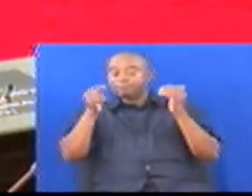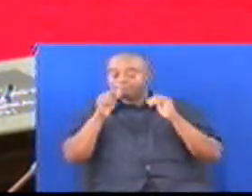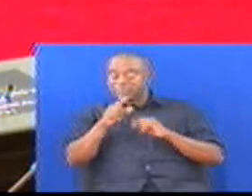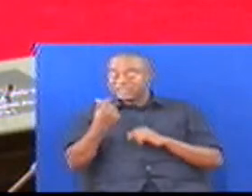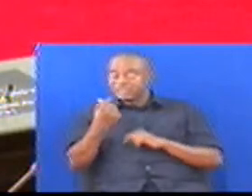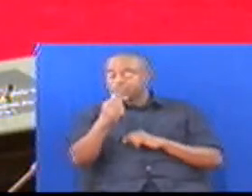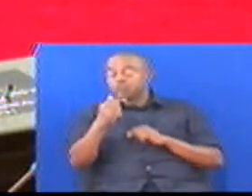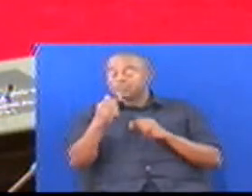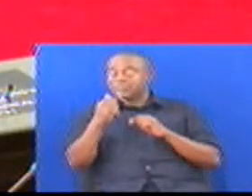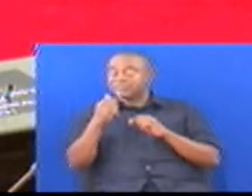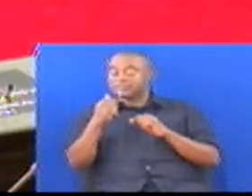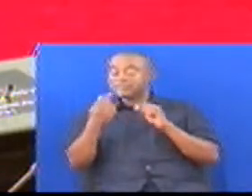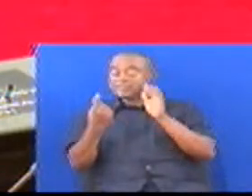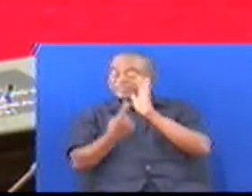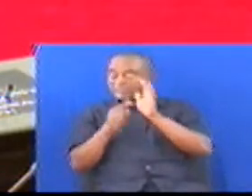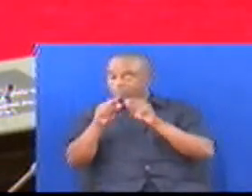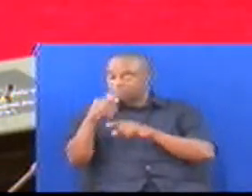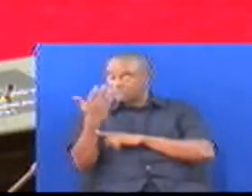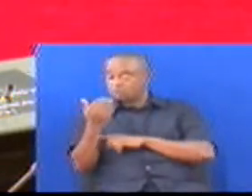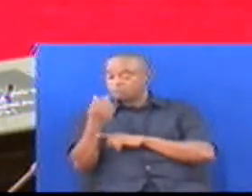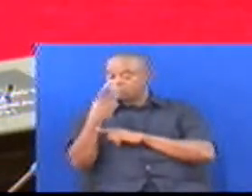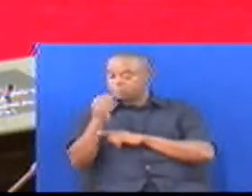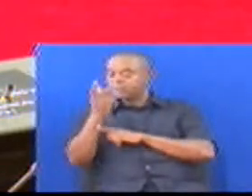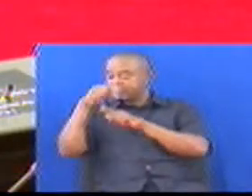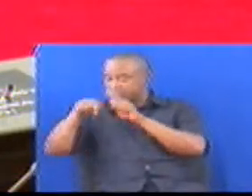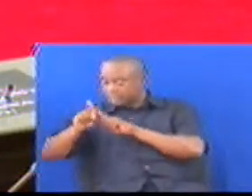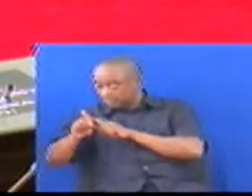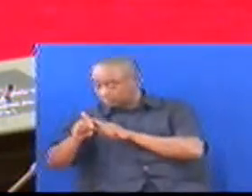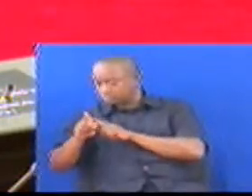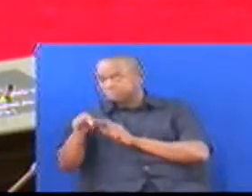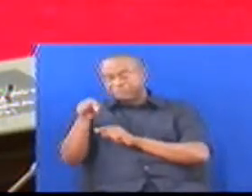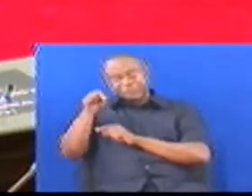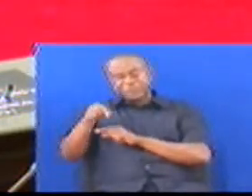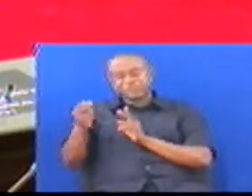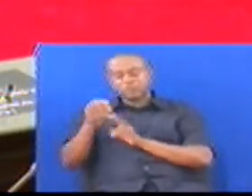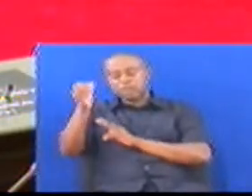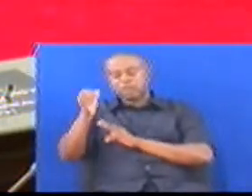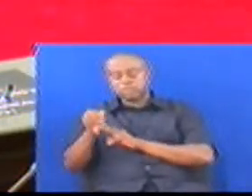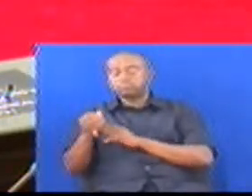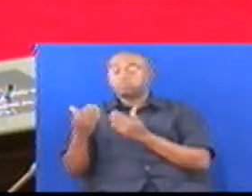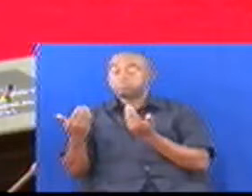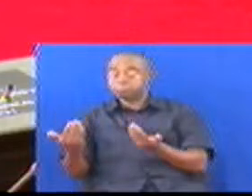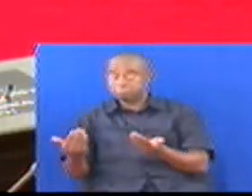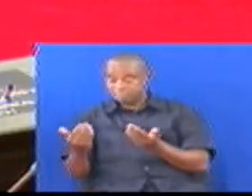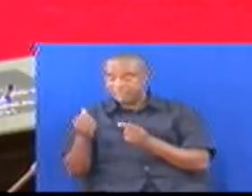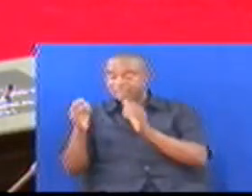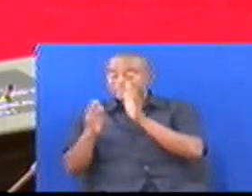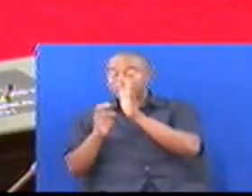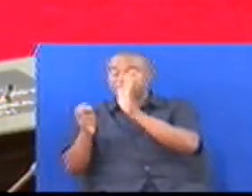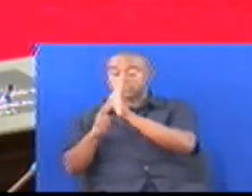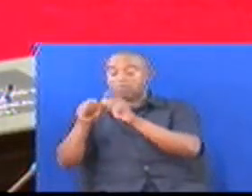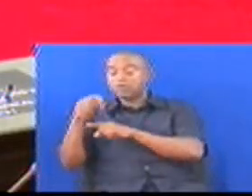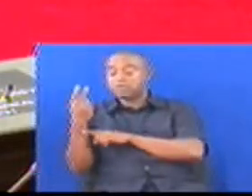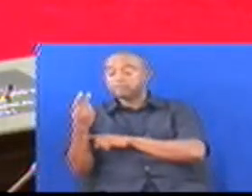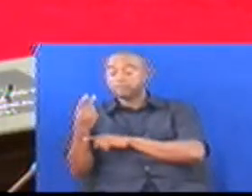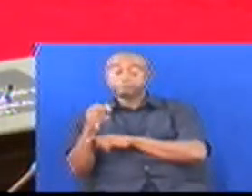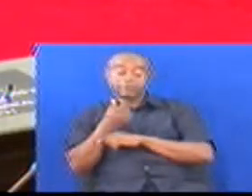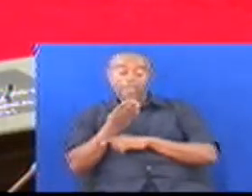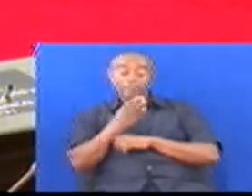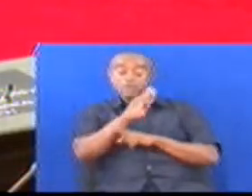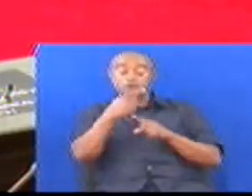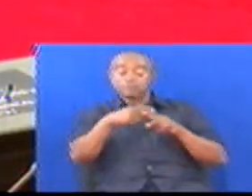trilioni 6.65 ni fedha za ndani sawa na asilimia 87.2, na shilingi